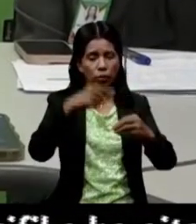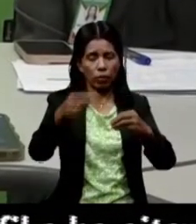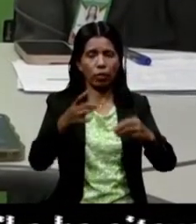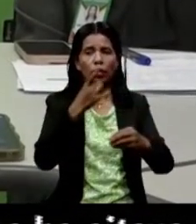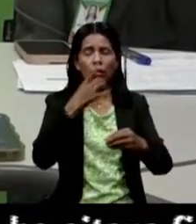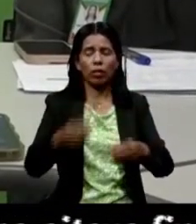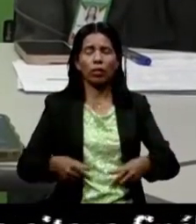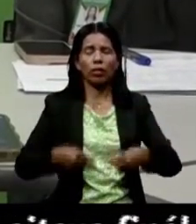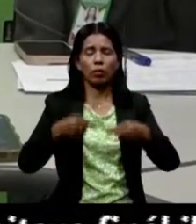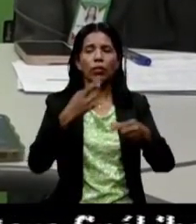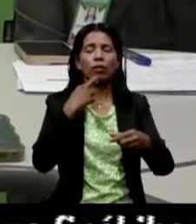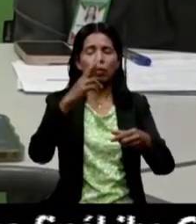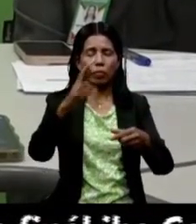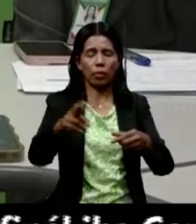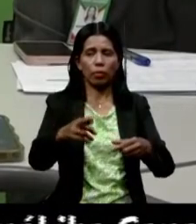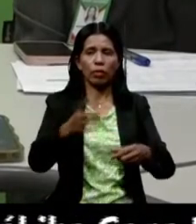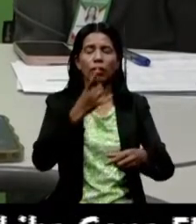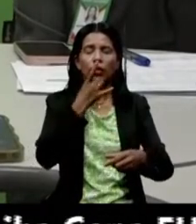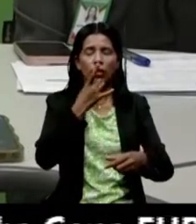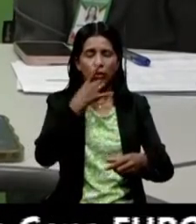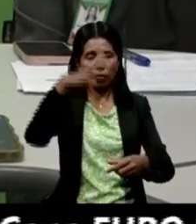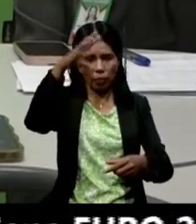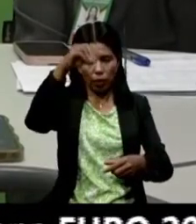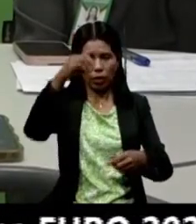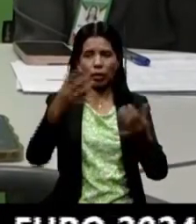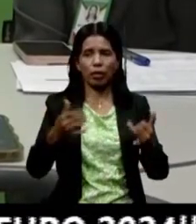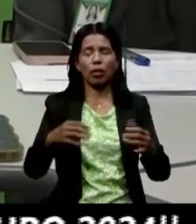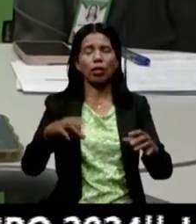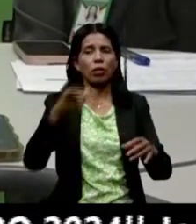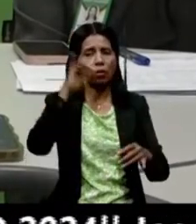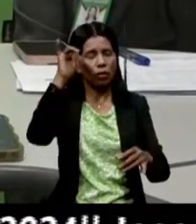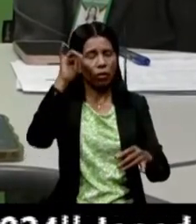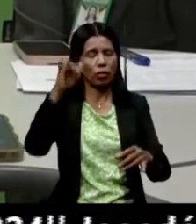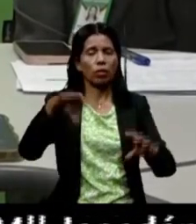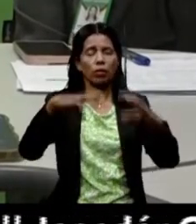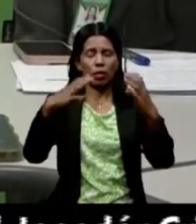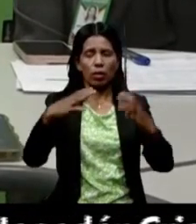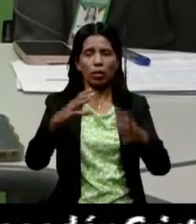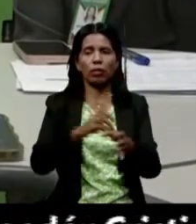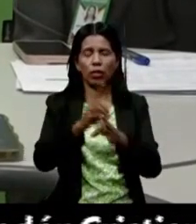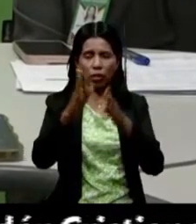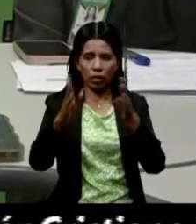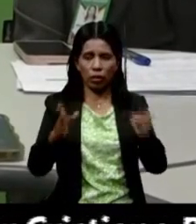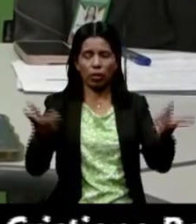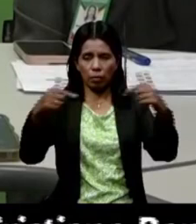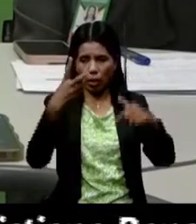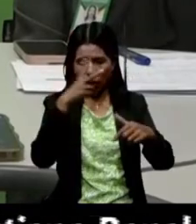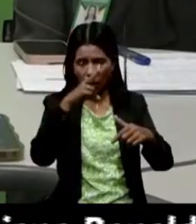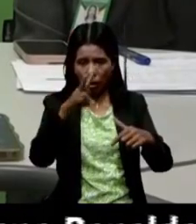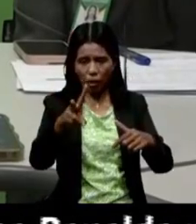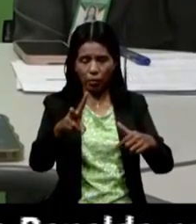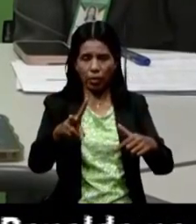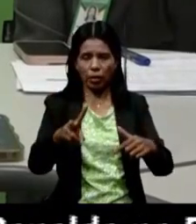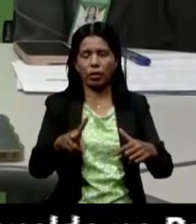obek apa ahi mate irane. Horkalan ahi mate, konselu diretiva HNGB nyerasik, tundire tama iya HNGB hori